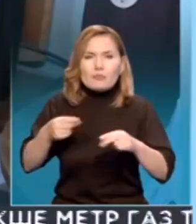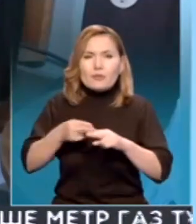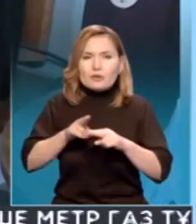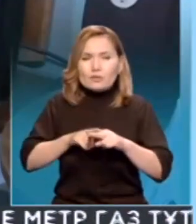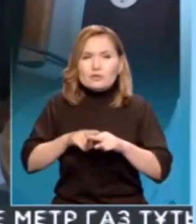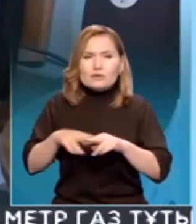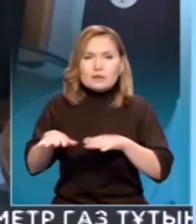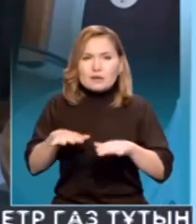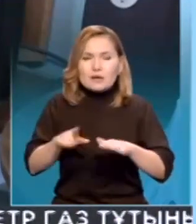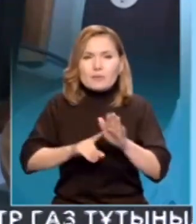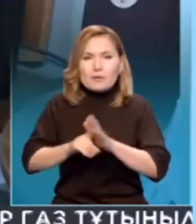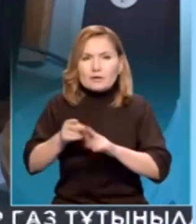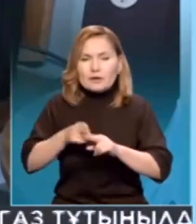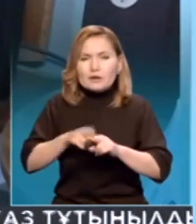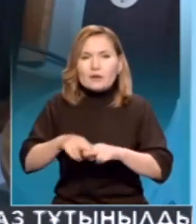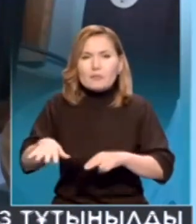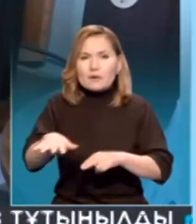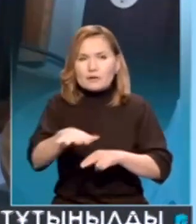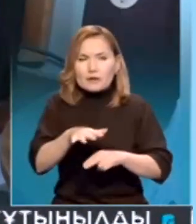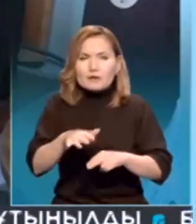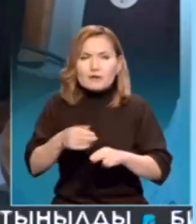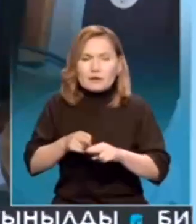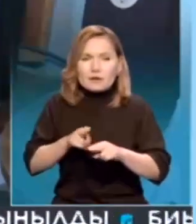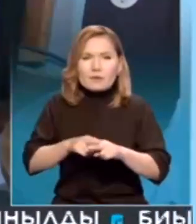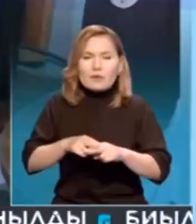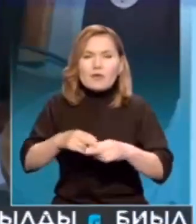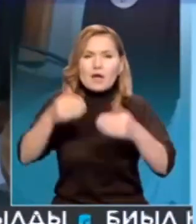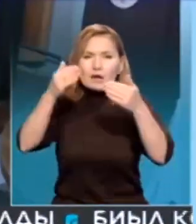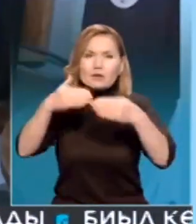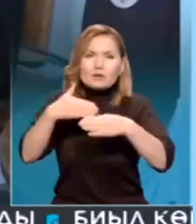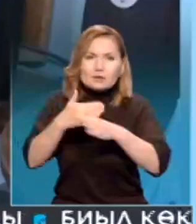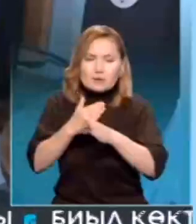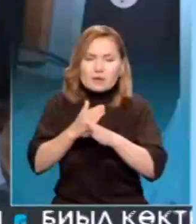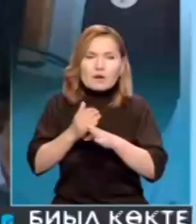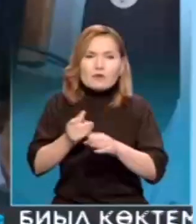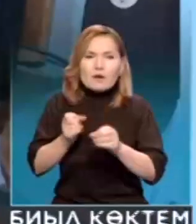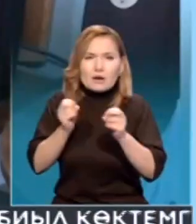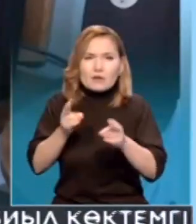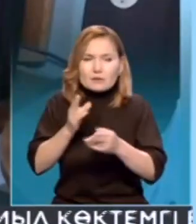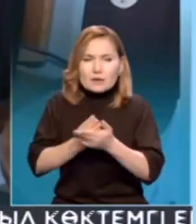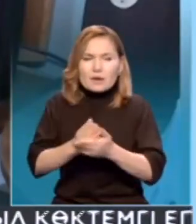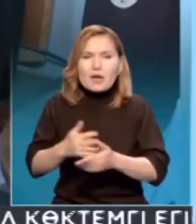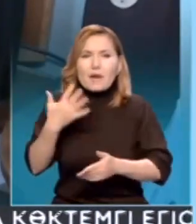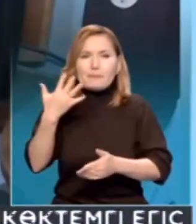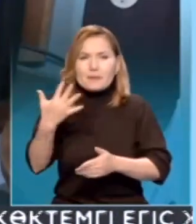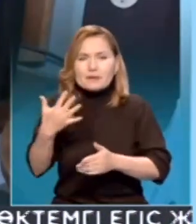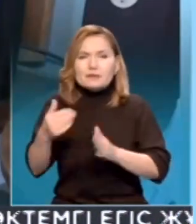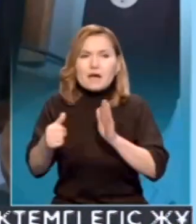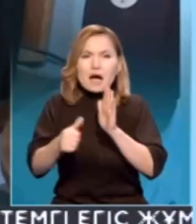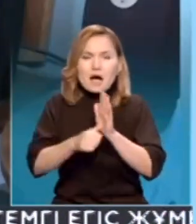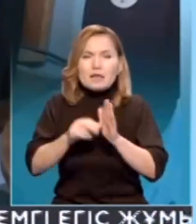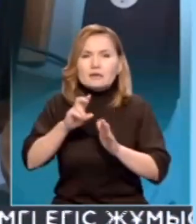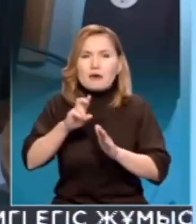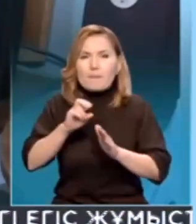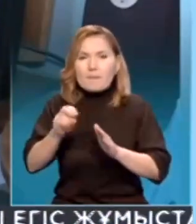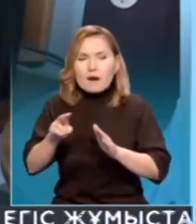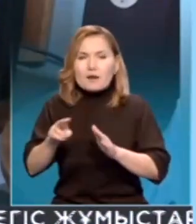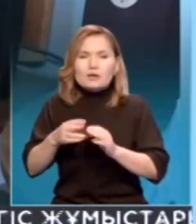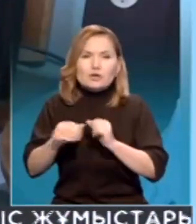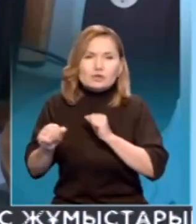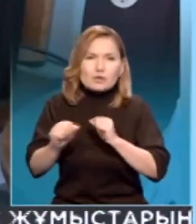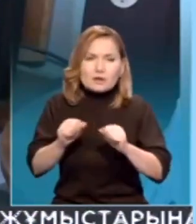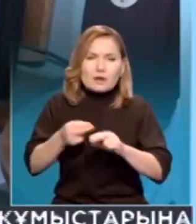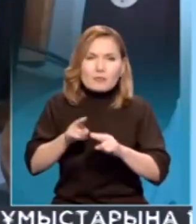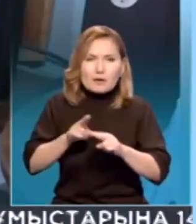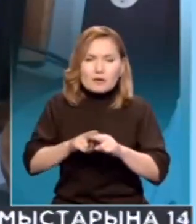жақын жерлердегі ғимараттарда кішігірім сызат пайда болуы мүмкін. Одан кейінгі 5 және 6 балл аралығы бұл